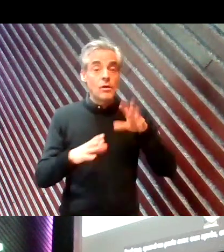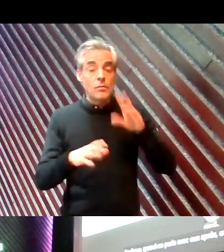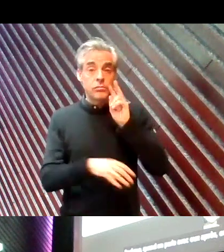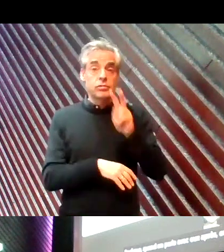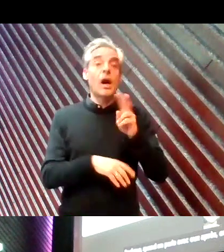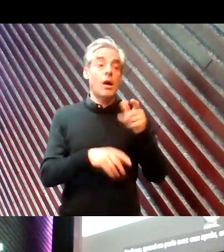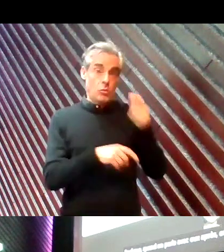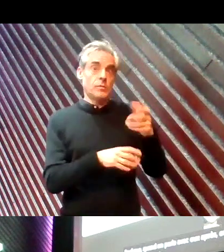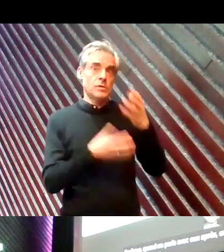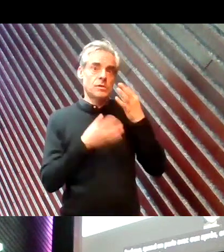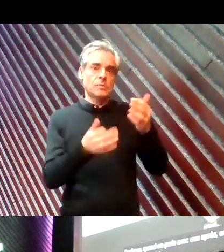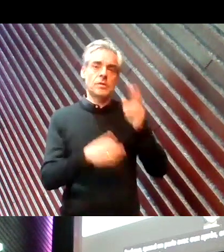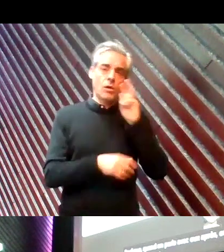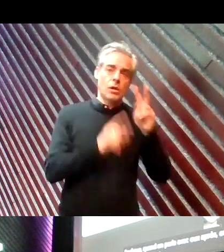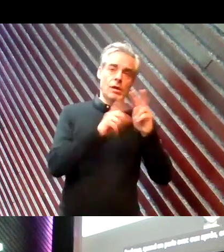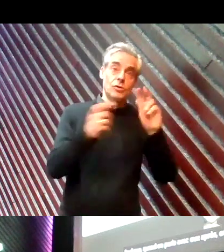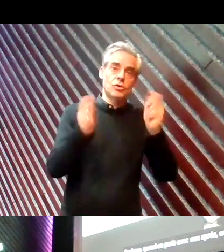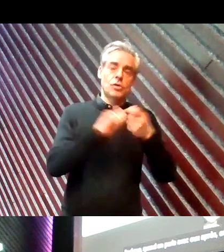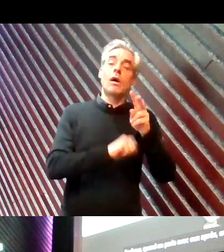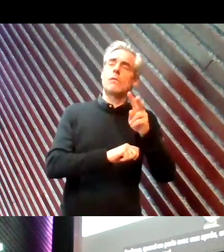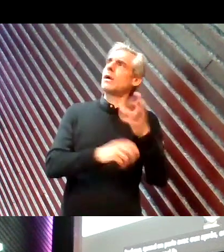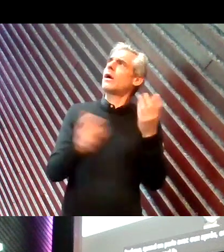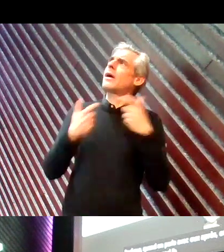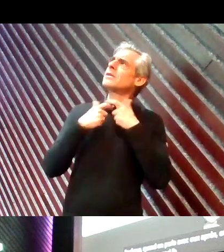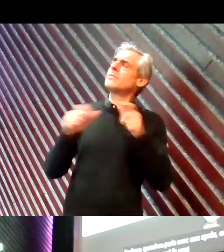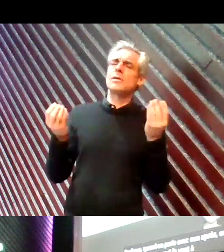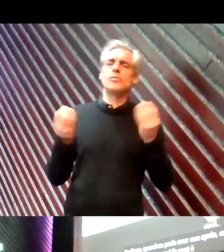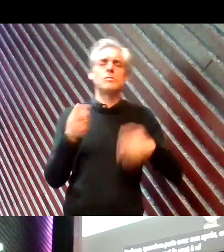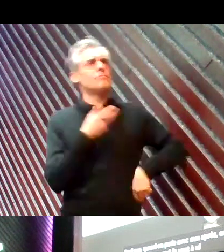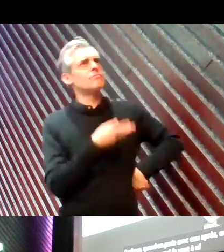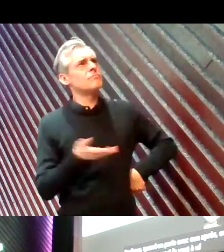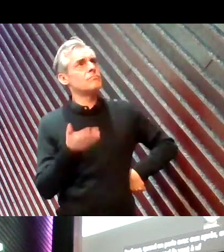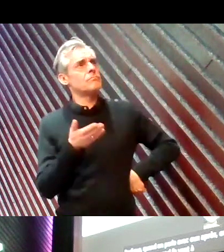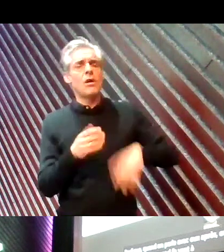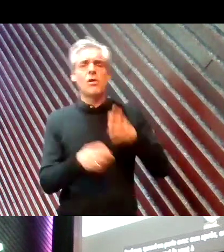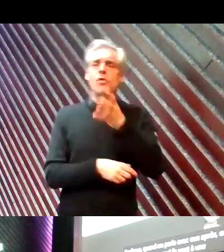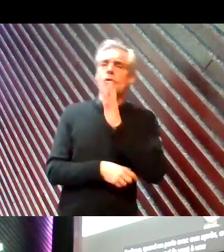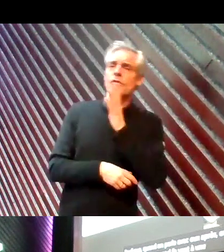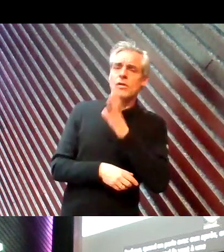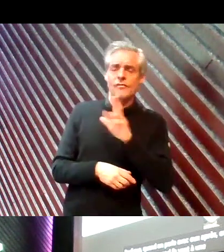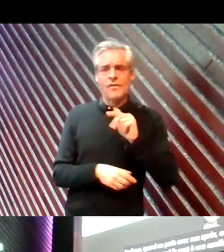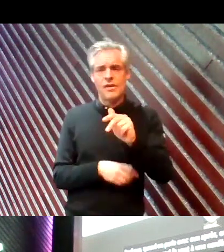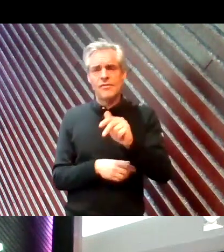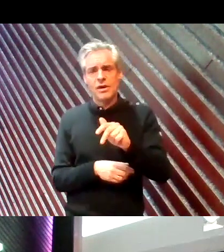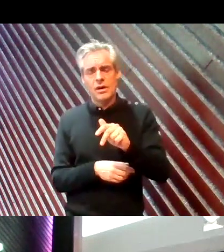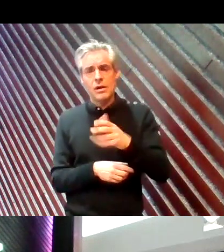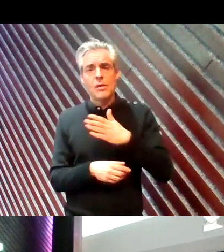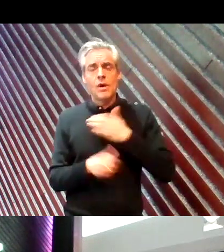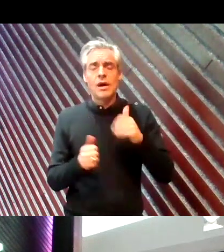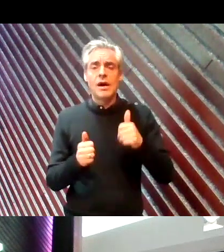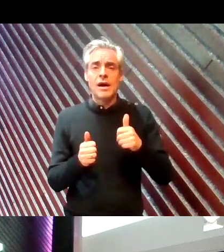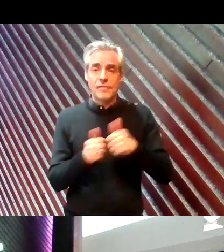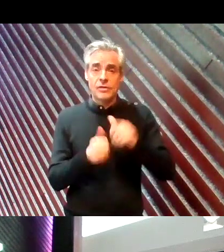ils sont plus sensibilisés et leur regard change. leur regard change, ils se ah tiens, je à une conférence, est-ce que justement, si j'étais